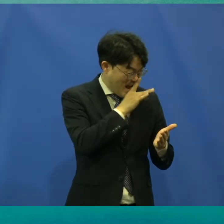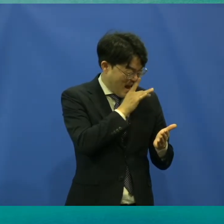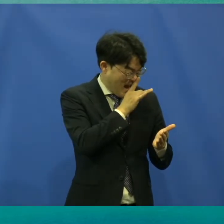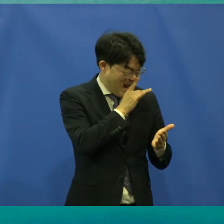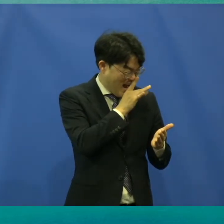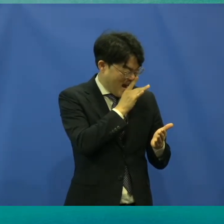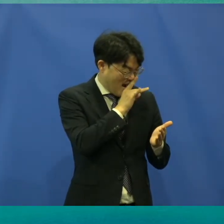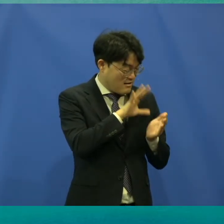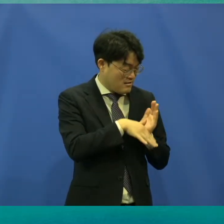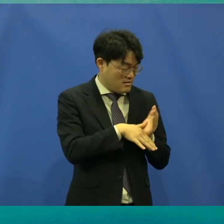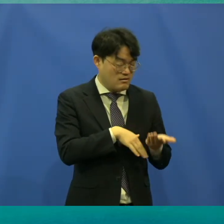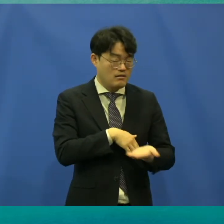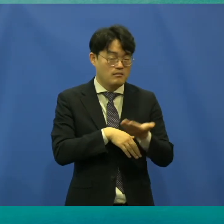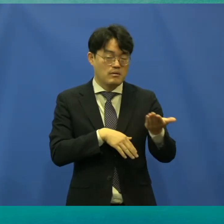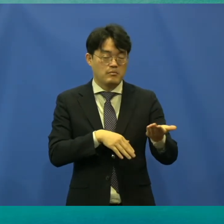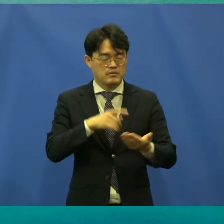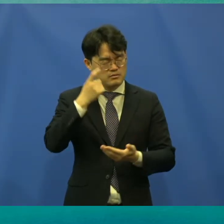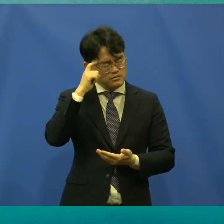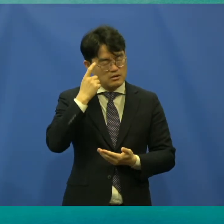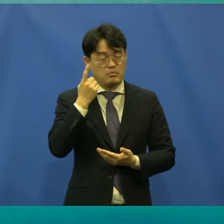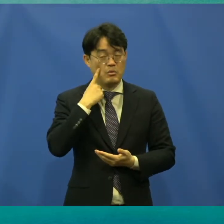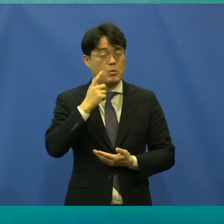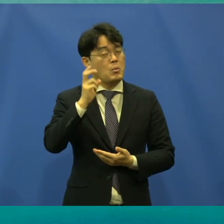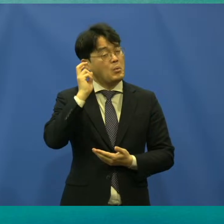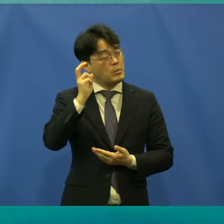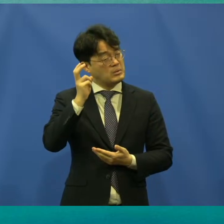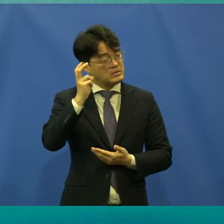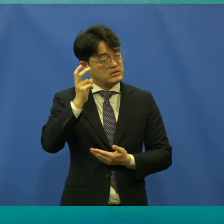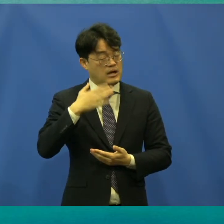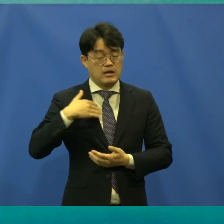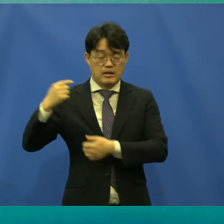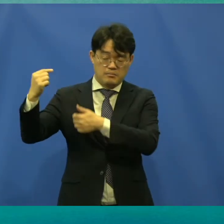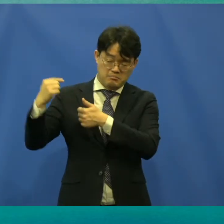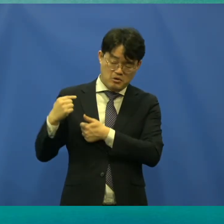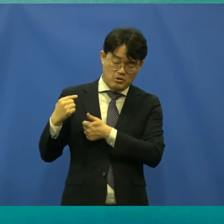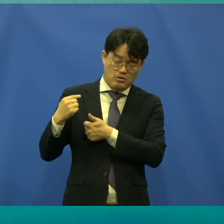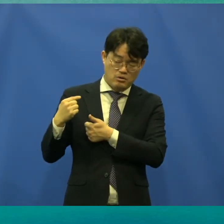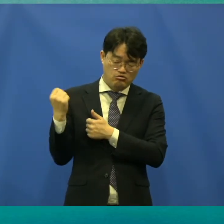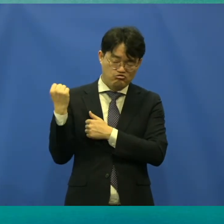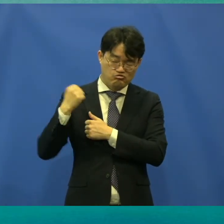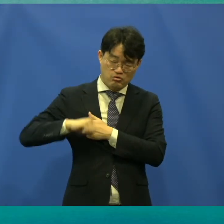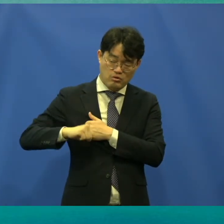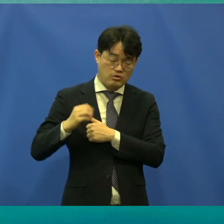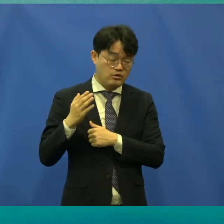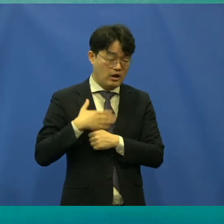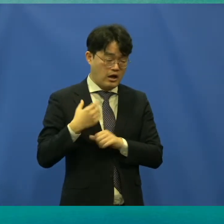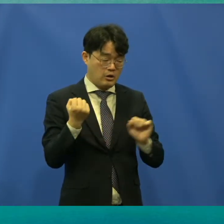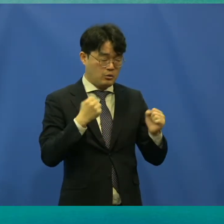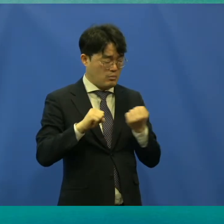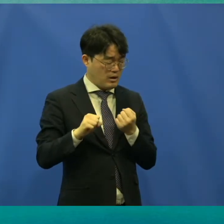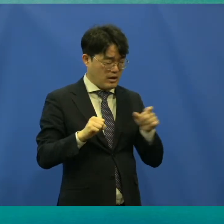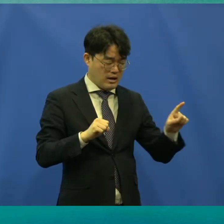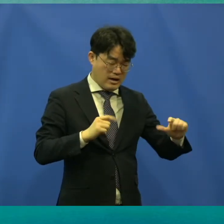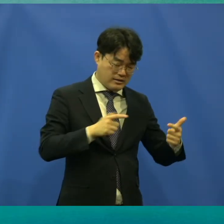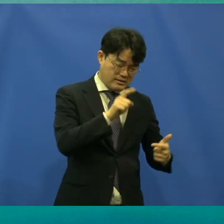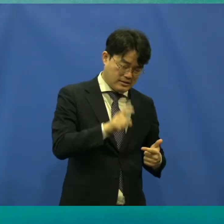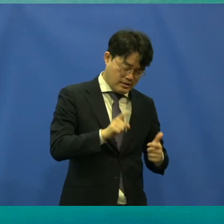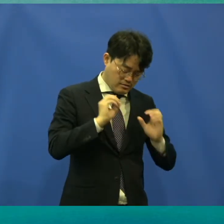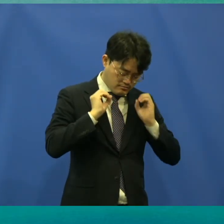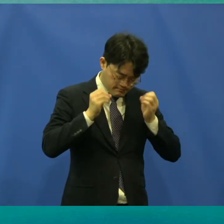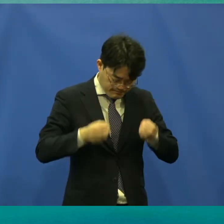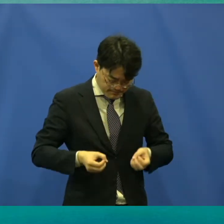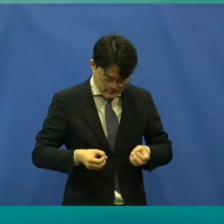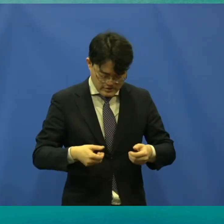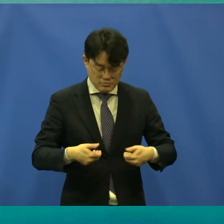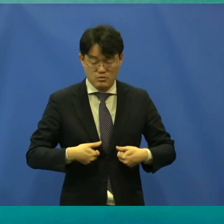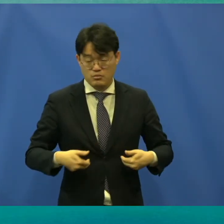자, 하나님께서 큰 물고기를 준비해 놓으셨습니다. 무엇을 의미하는 것입니까? 요나를 살려주시겠다는 겁니다.